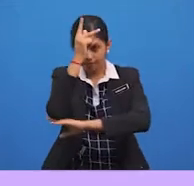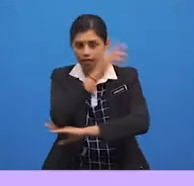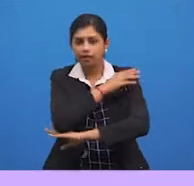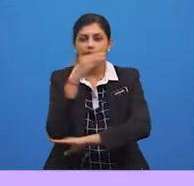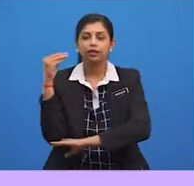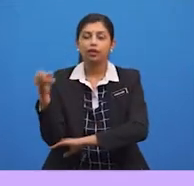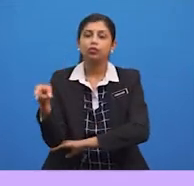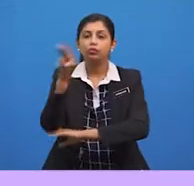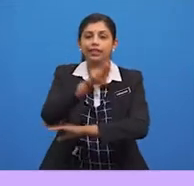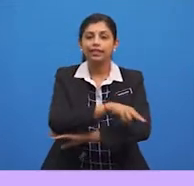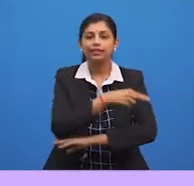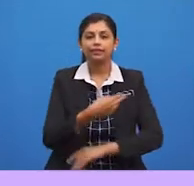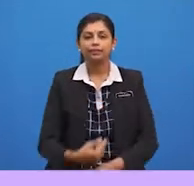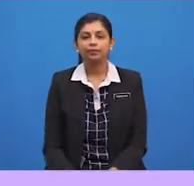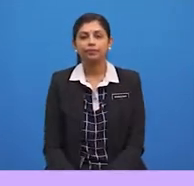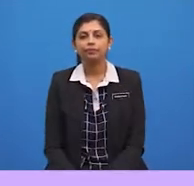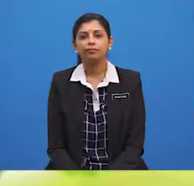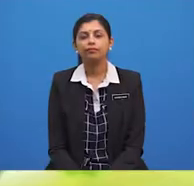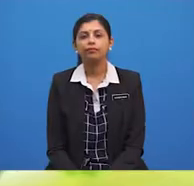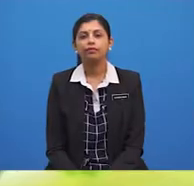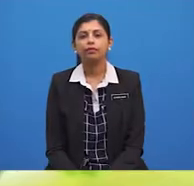dan unta.